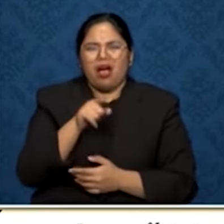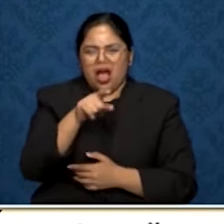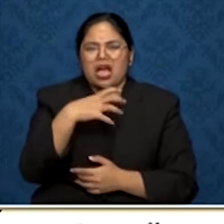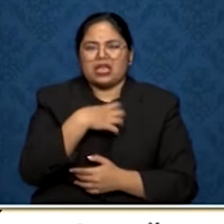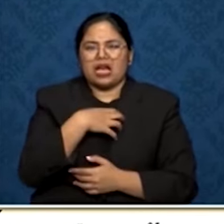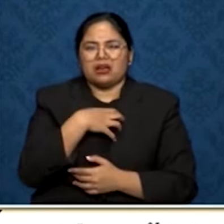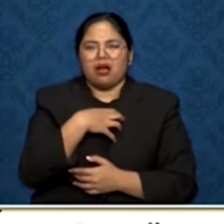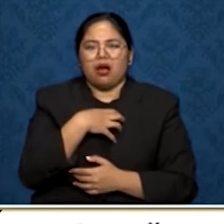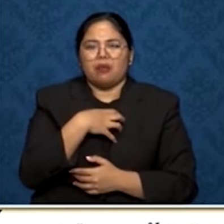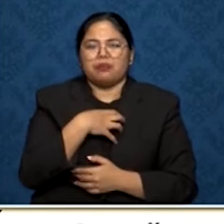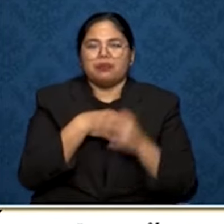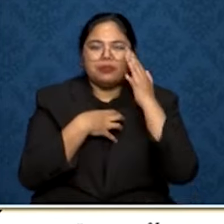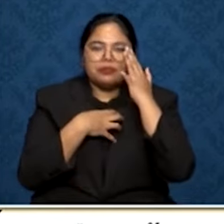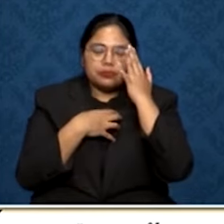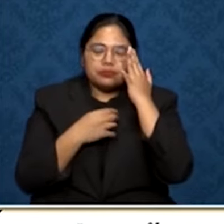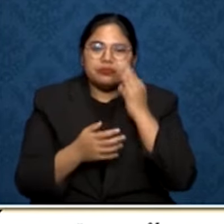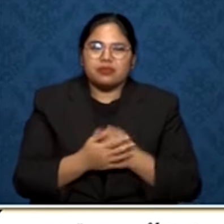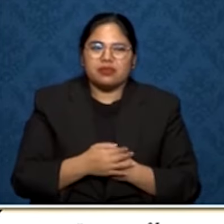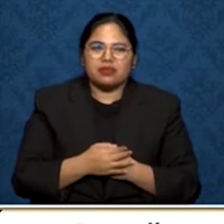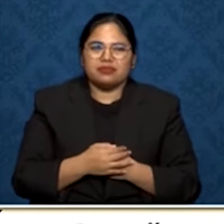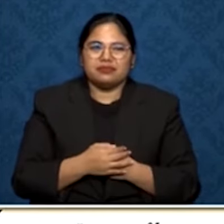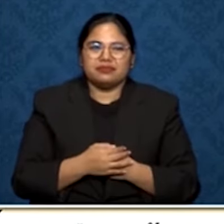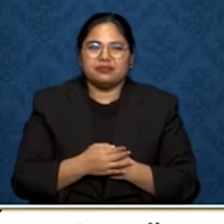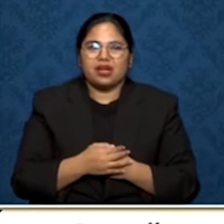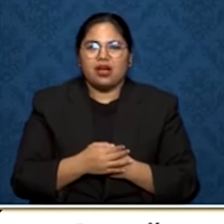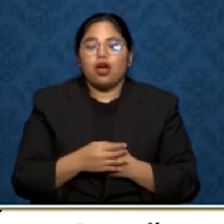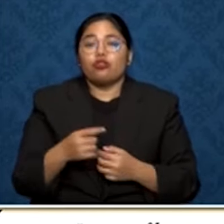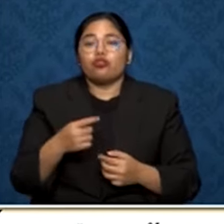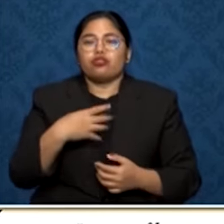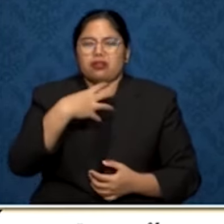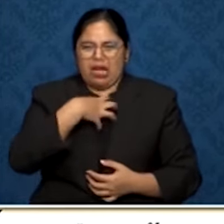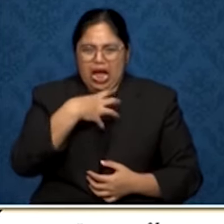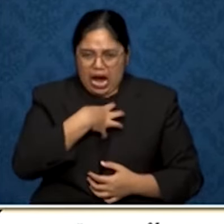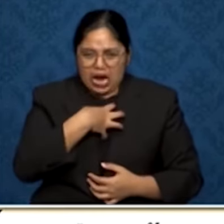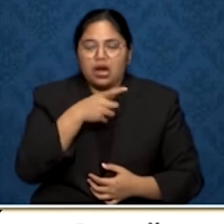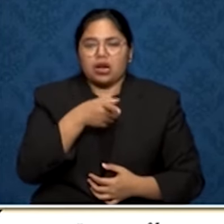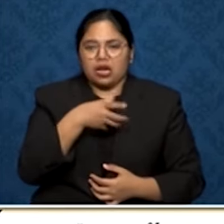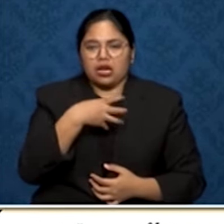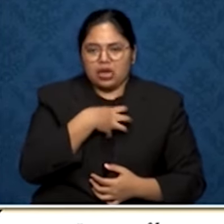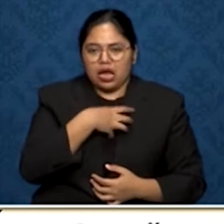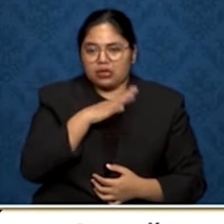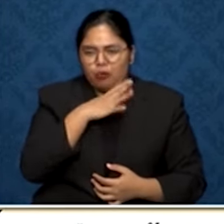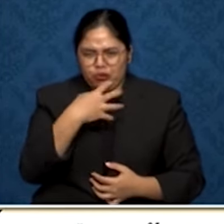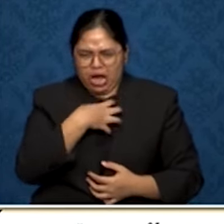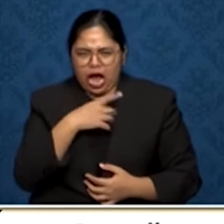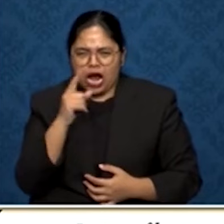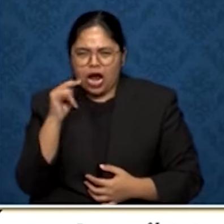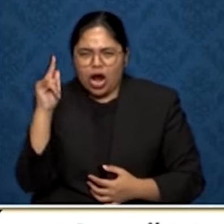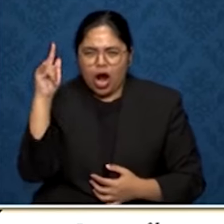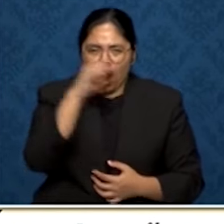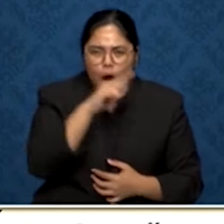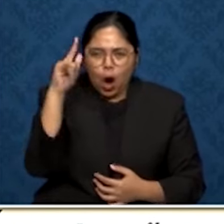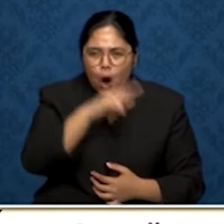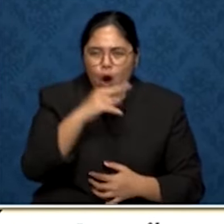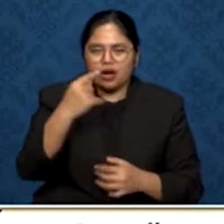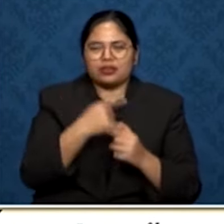ารนะครับก็...เรีกวา Deemond ครัซึ่ง...วาเกิดดีมา์ เขากจะมาเที่ยวง sticksไมใช่การจัดีเวั